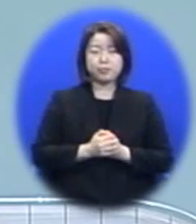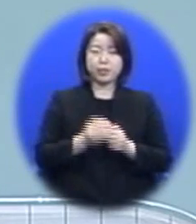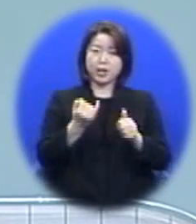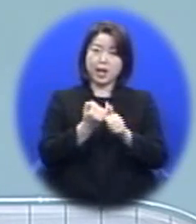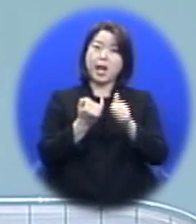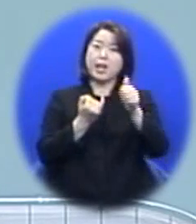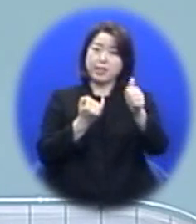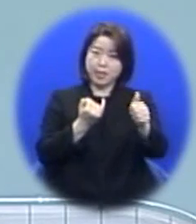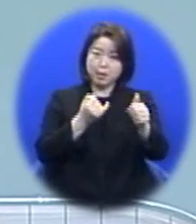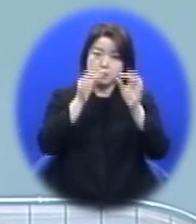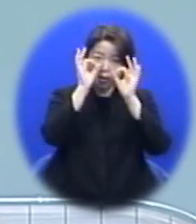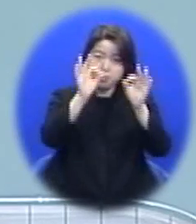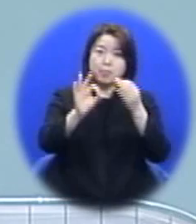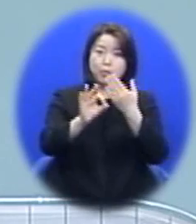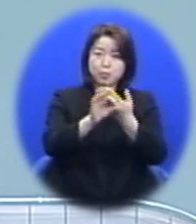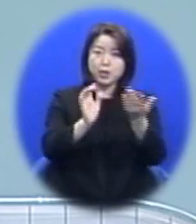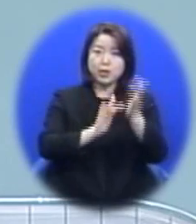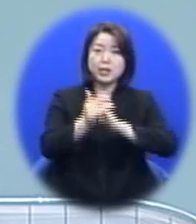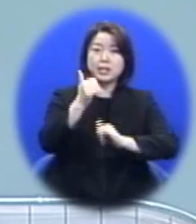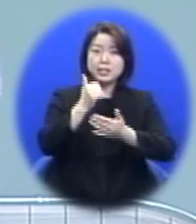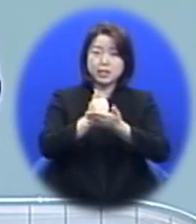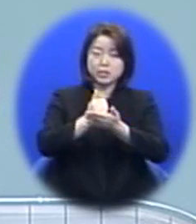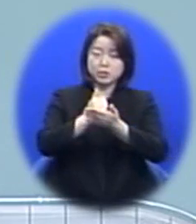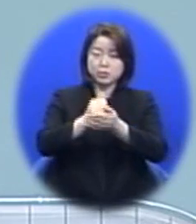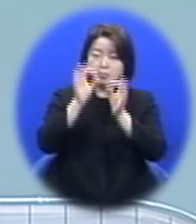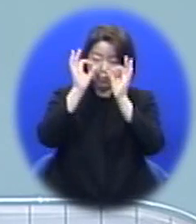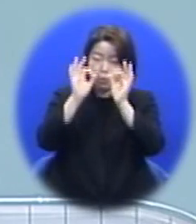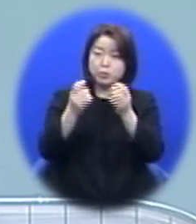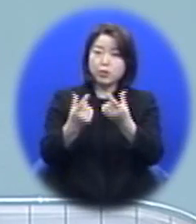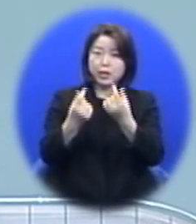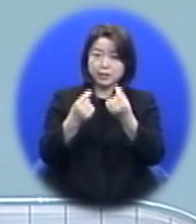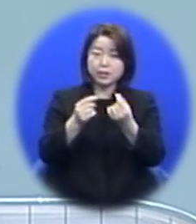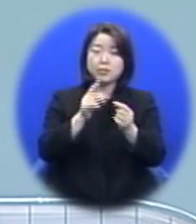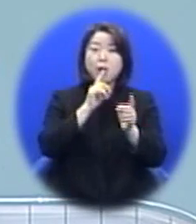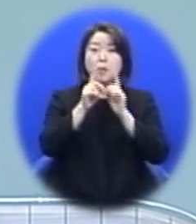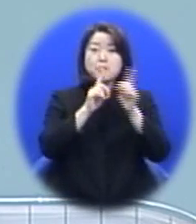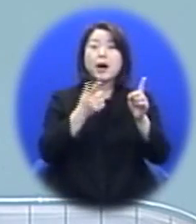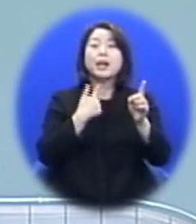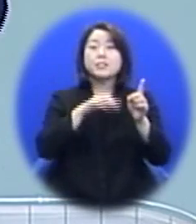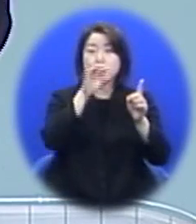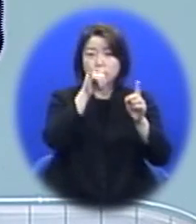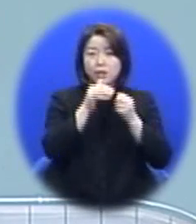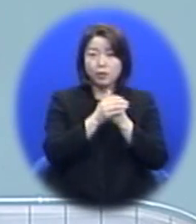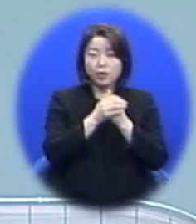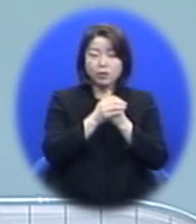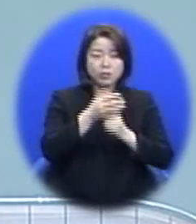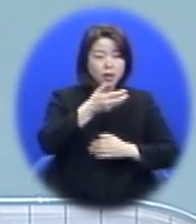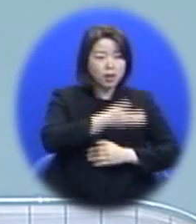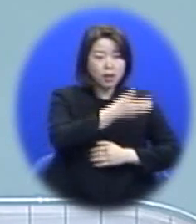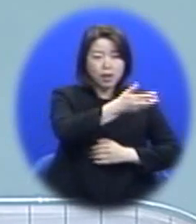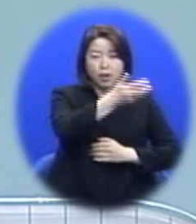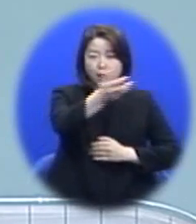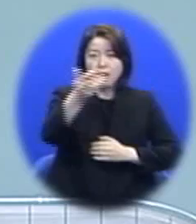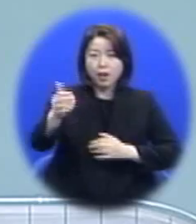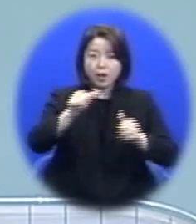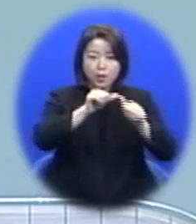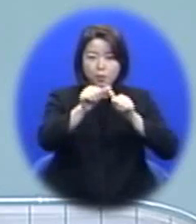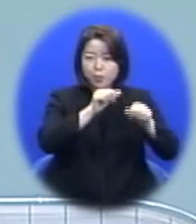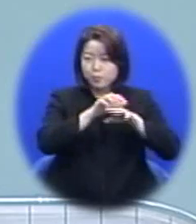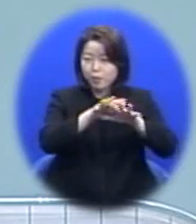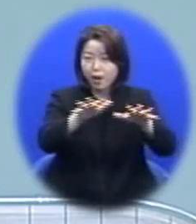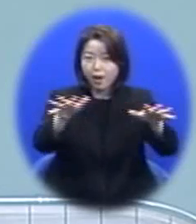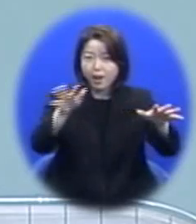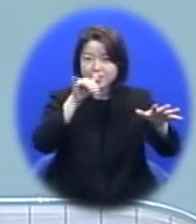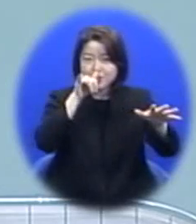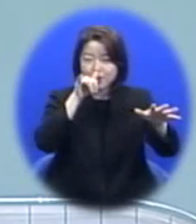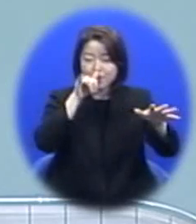남편을 보면 예수님을 보는 것 같다고 그런 이야기를 했다고 그래요. 그 말이 이렇게 돌고 있더라고요.